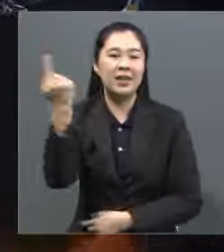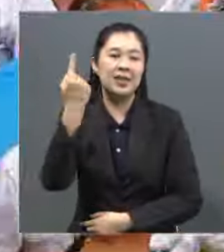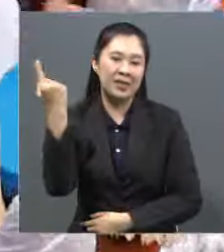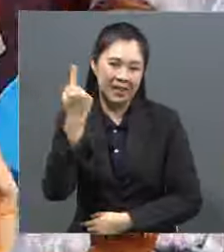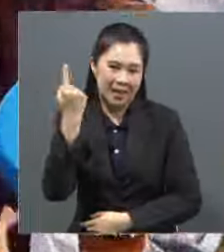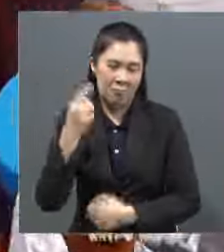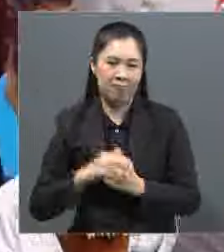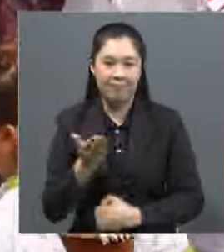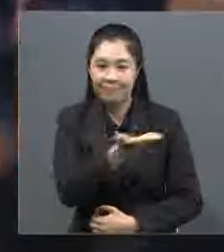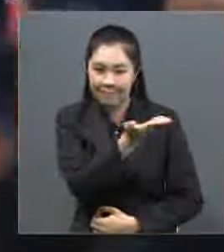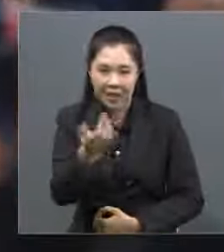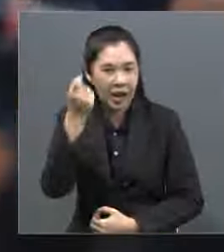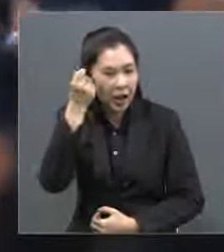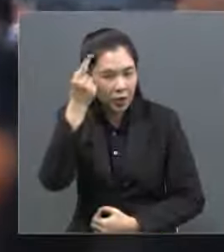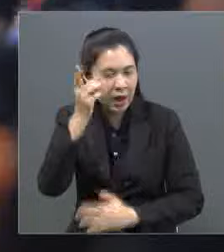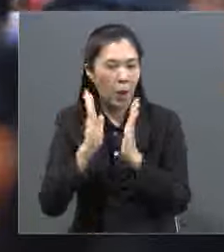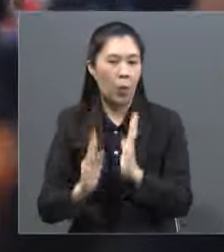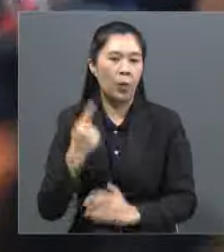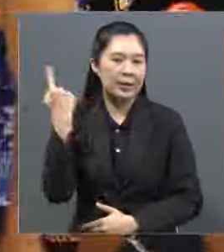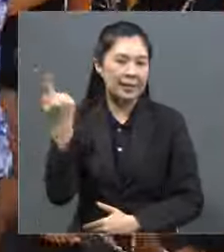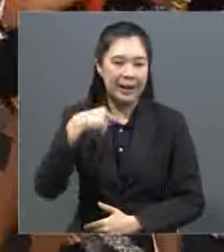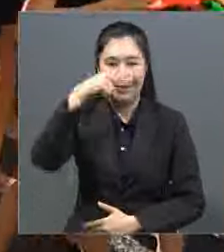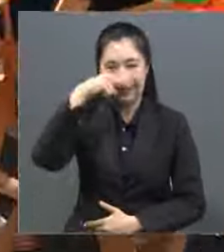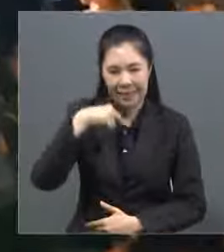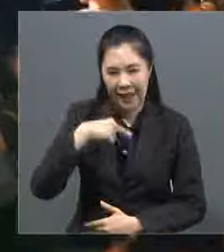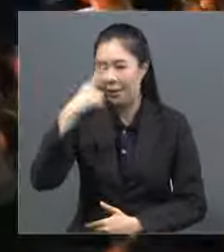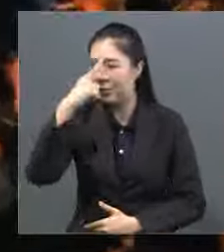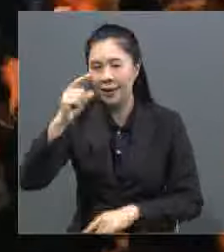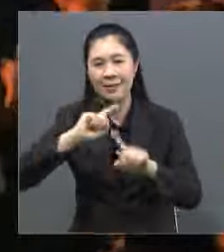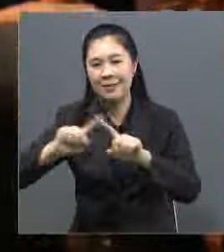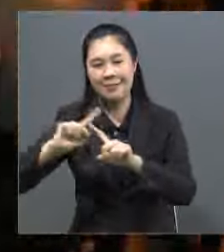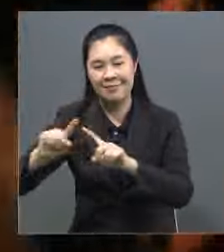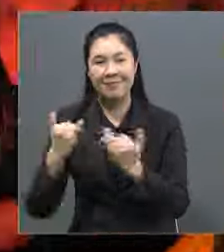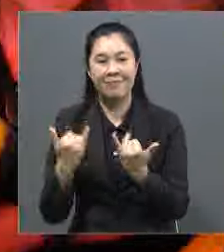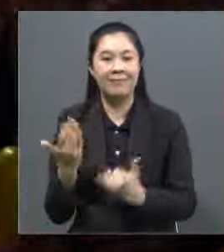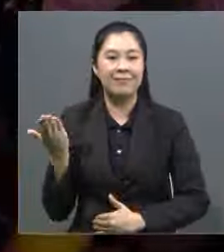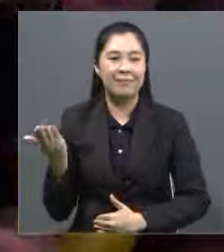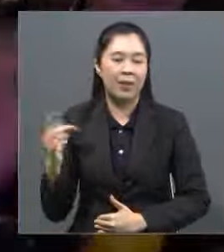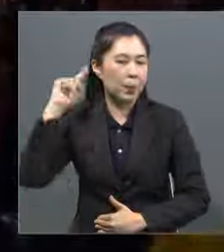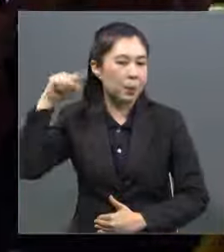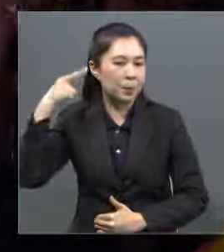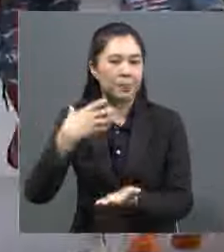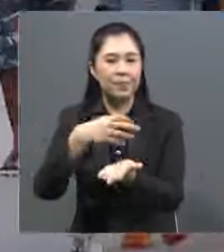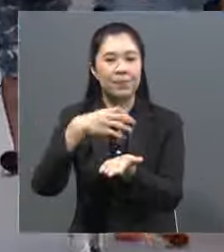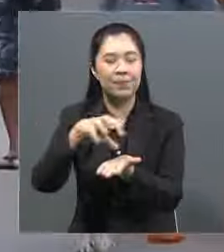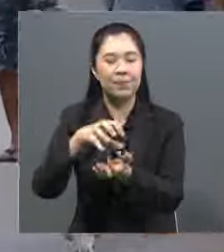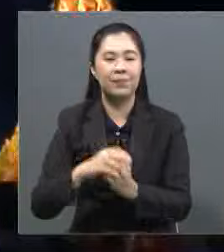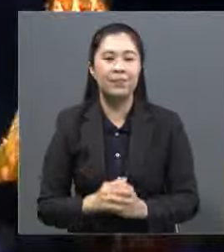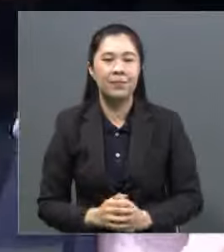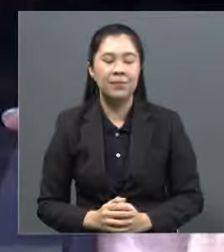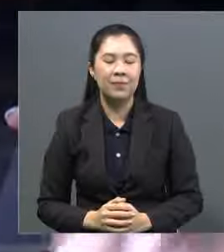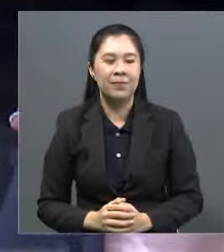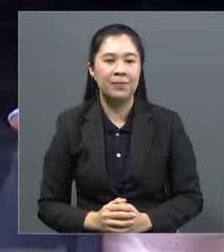เพื่อสร้างความเข้าใจให้กับนักท่องเที่ยวทั้งชาวไทยและชาวต่างชาติไปฟังเสียงบางช่วงบางตอนกันค่ะ